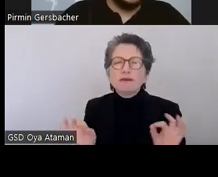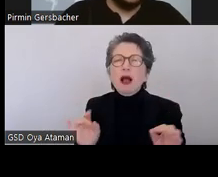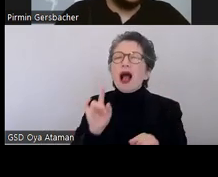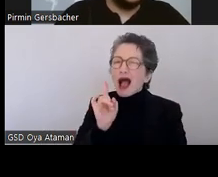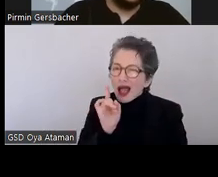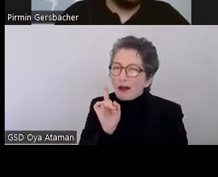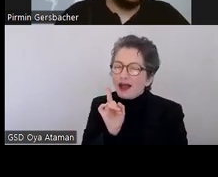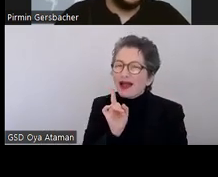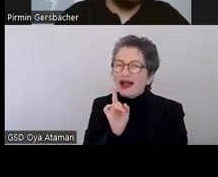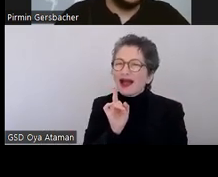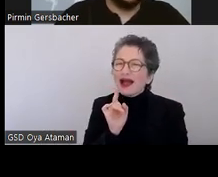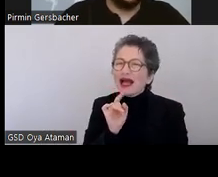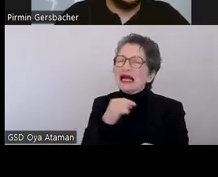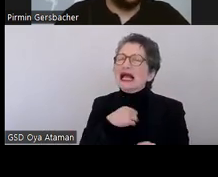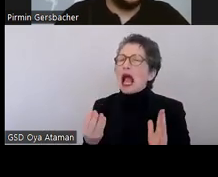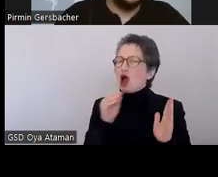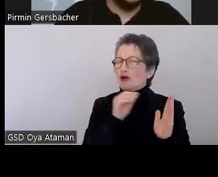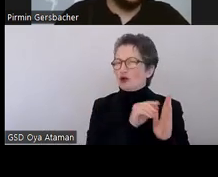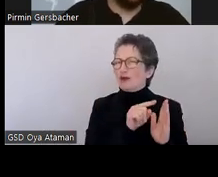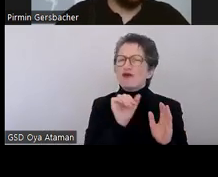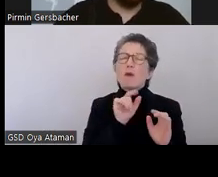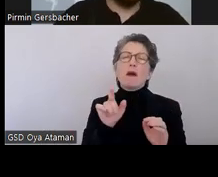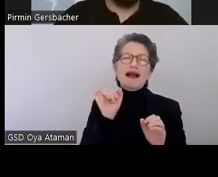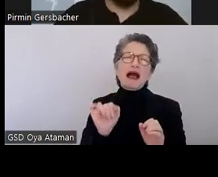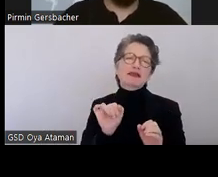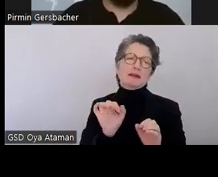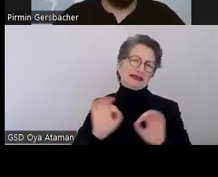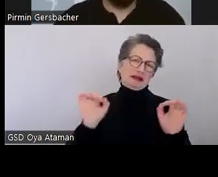auch wieder was, was wir hier mit aufgenommen haben, weil es sich auch leicht verhindern lässt.